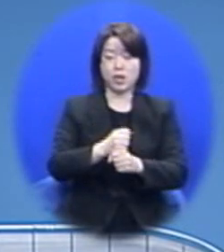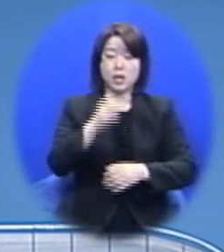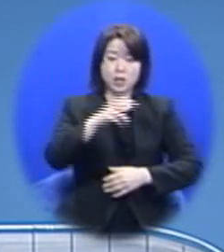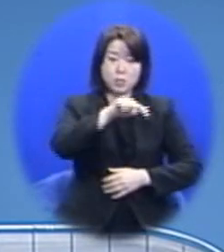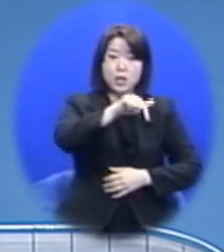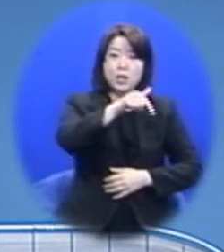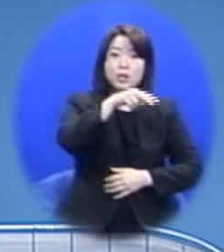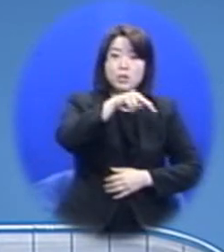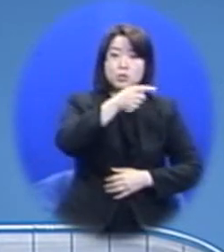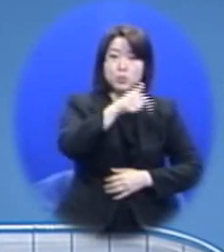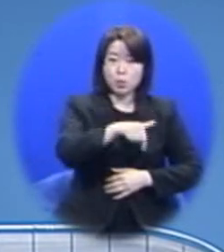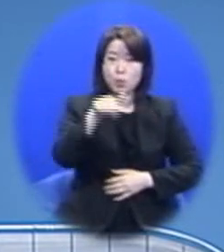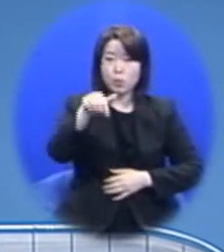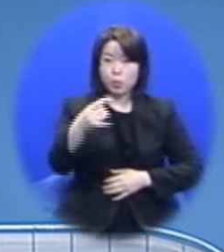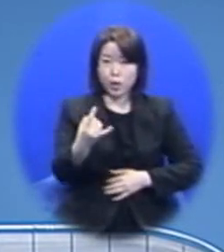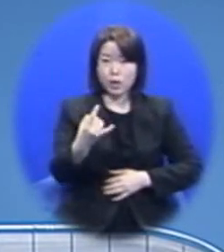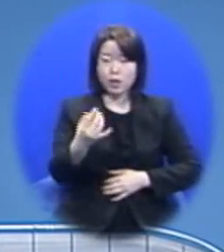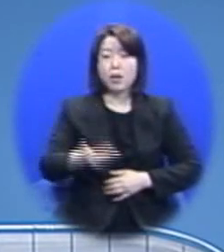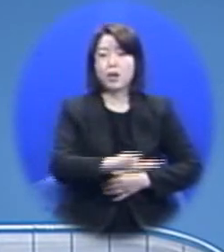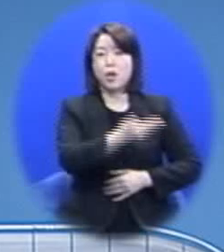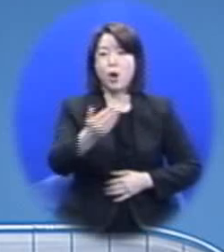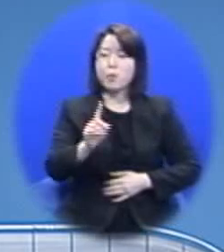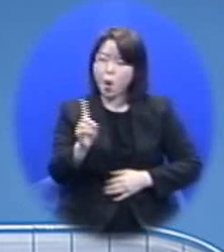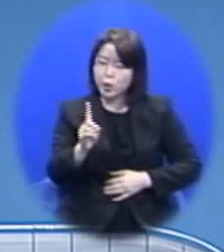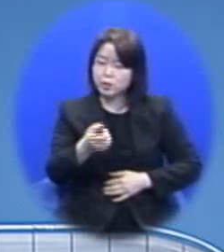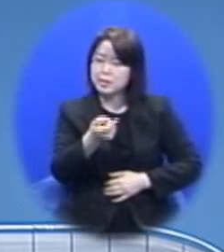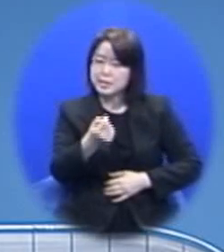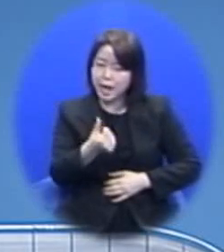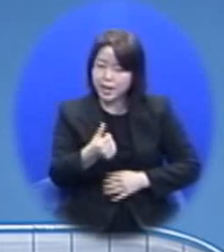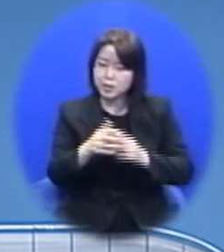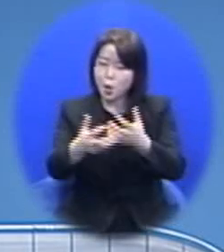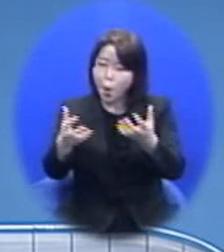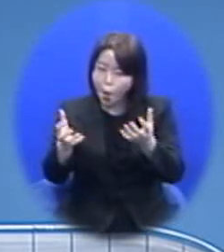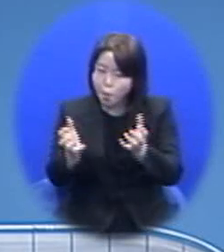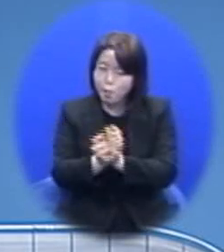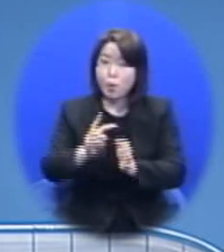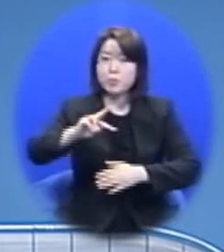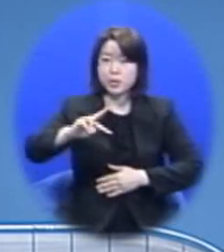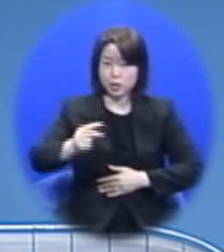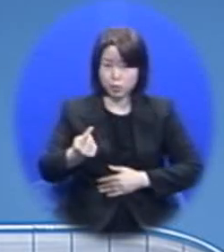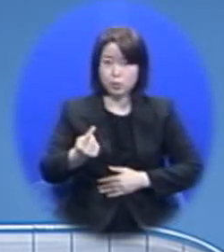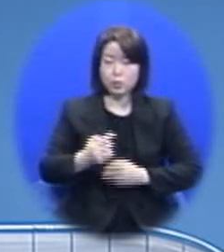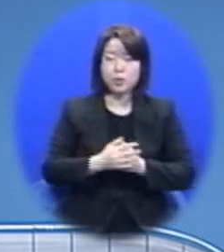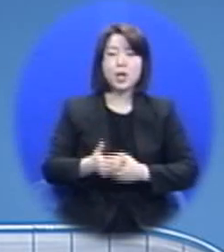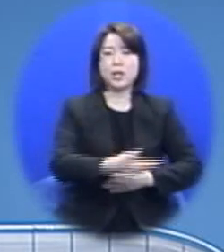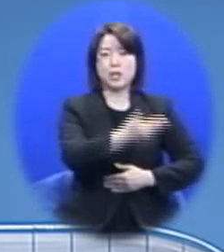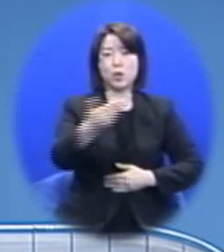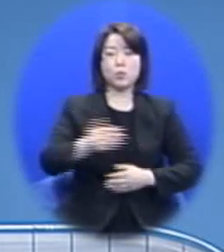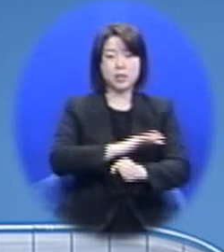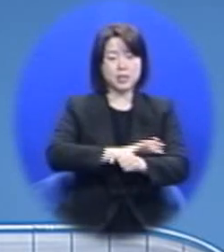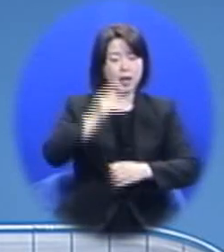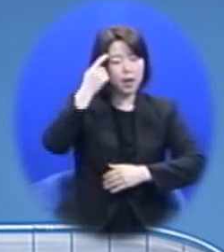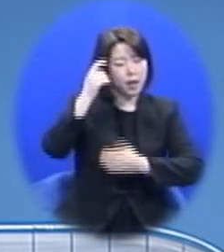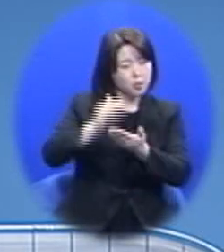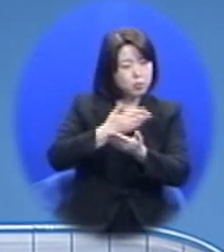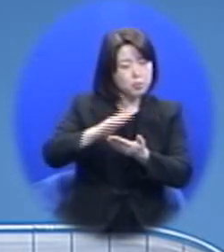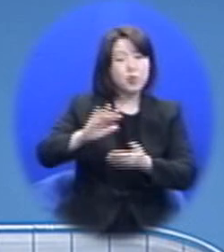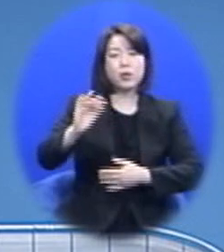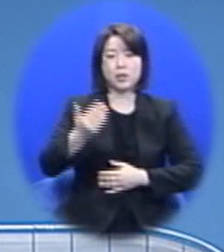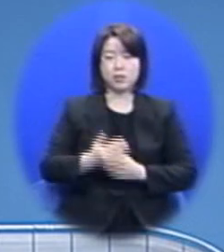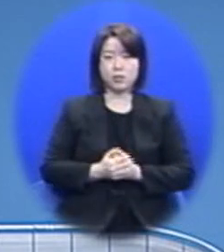속회에서든 여러분이 어떤 작은 성도들의 모임에서든지 여러분이 잘 분별해야 합니다.